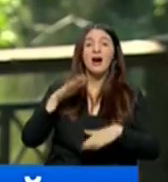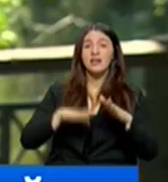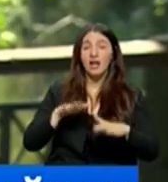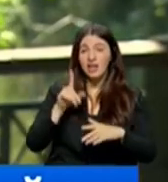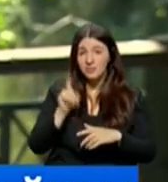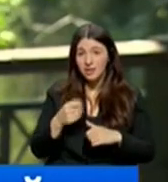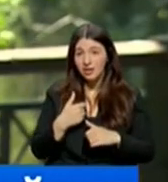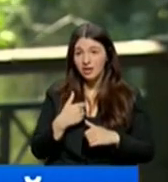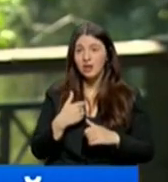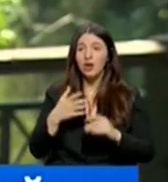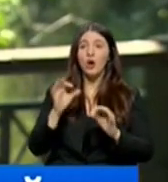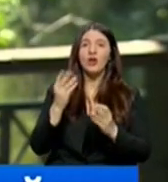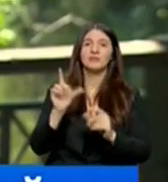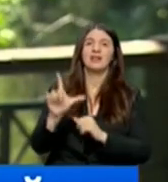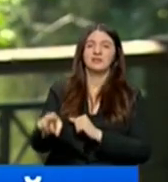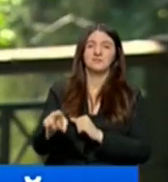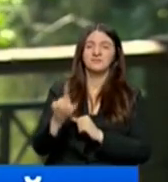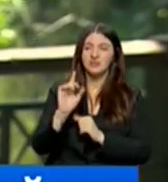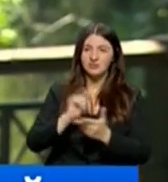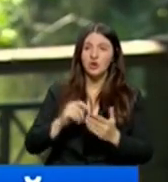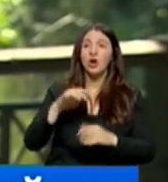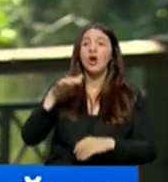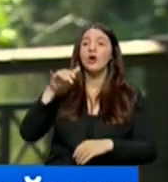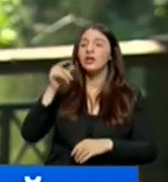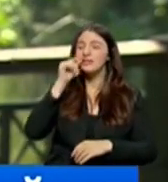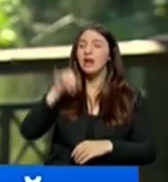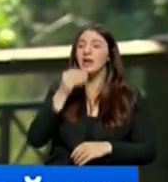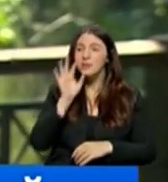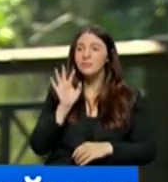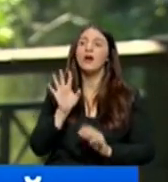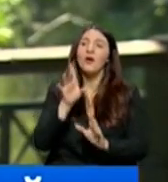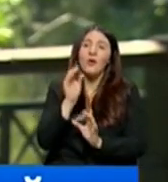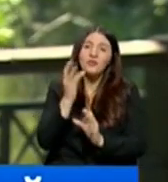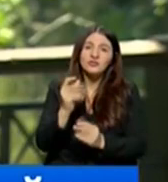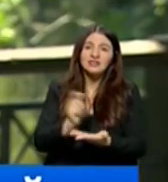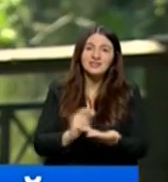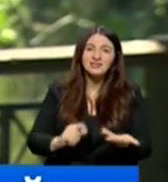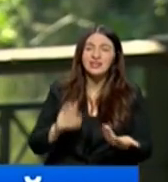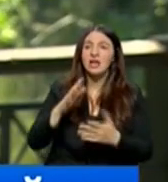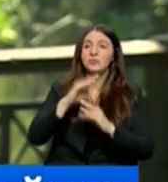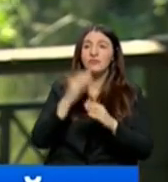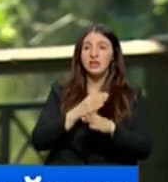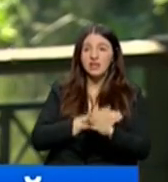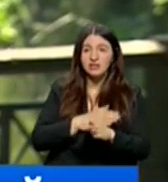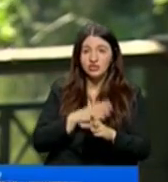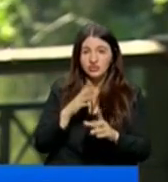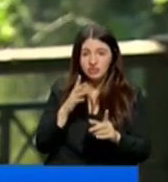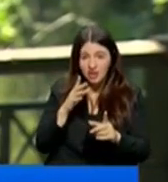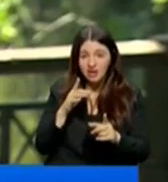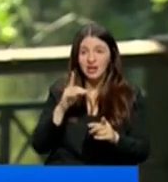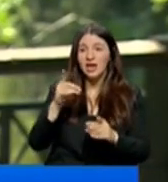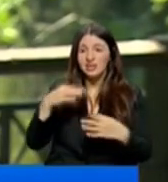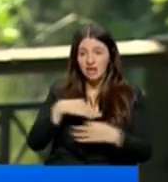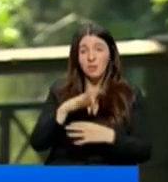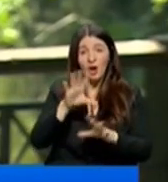Adaletli mi davrandım? Öyle olmasını isterim. Kul hakkımı yemedim. Öyle olmasını isterim. Bütün vatandaşlarıma saygı mı gösterdim? Öyle